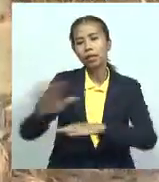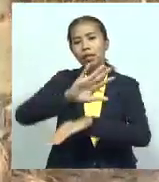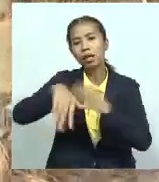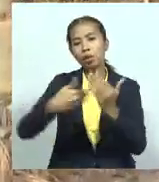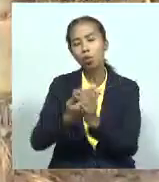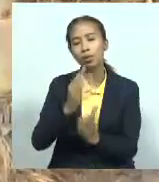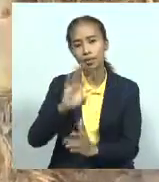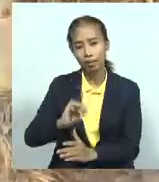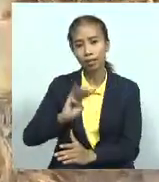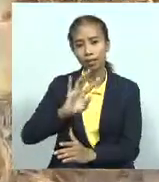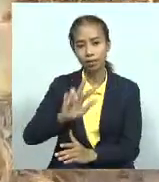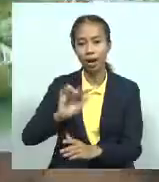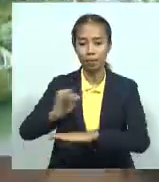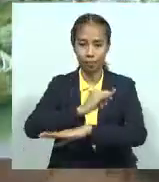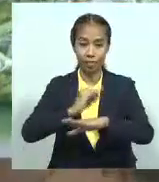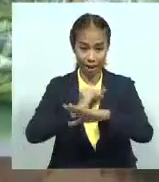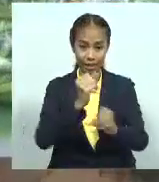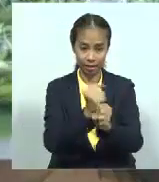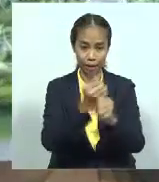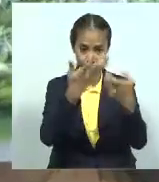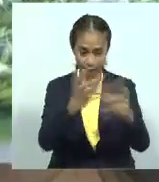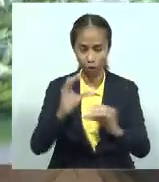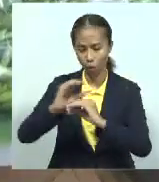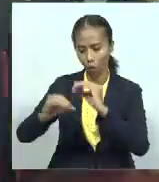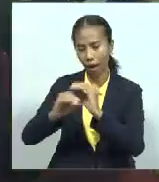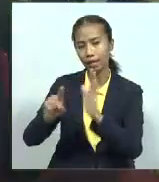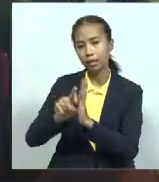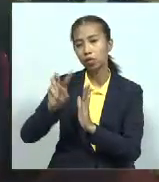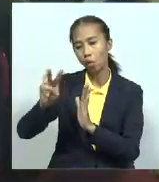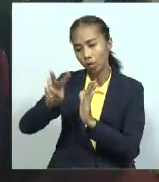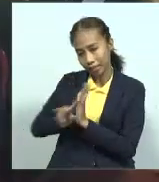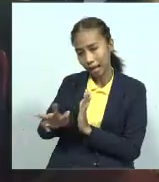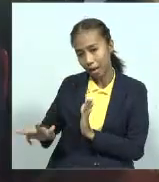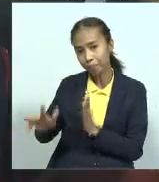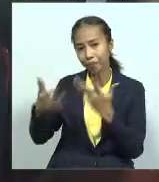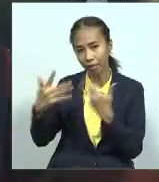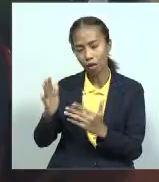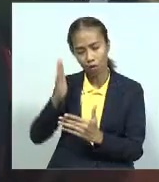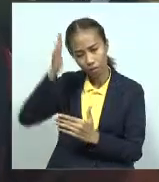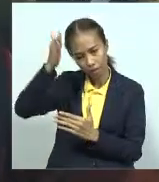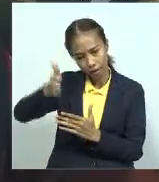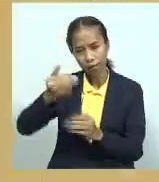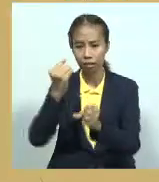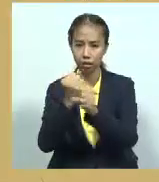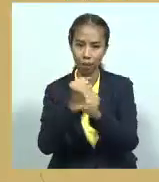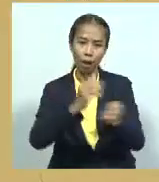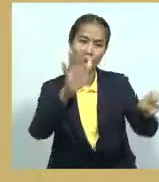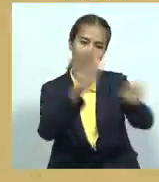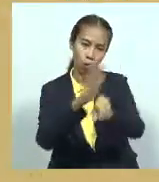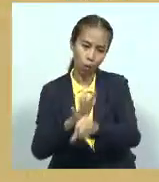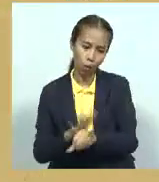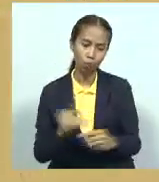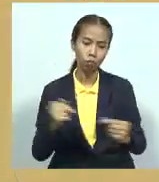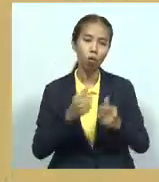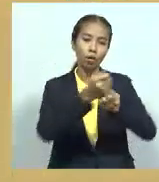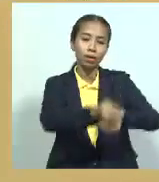ไร่และหลังจากนี้ก็จะมีการจัดโครงการระยะที่2และระยะที่3และระยะต่อไปจนกว่าจะครบจำนวนเกษ